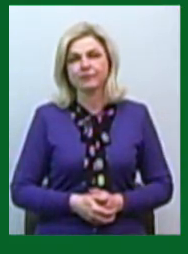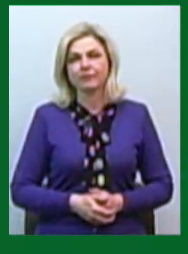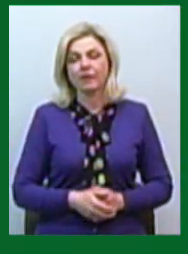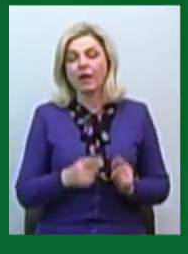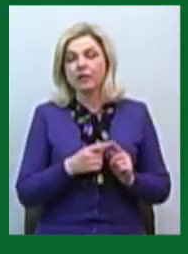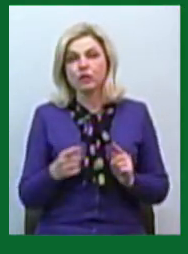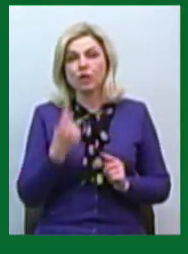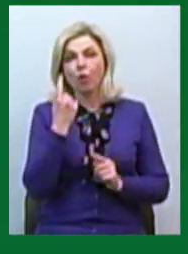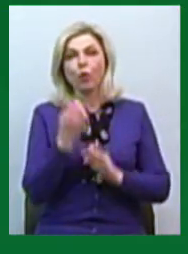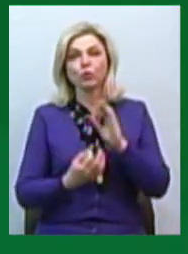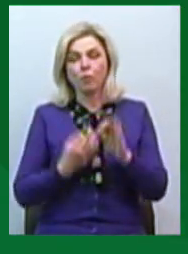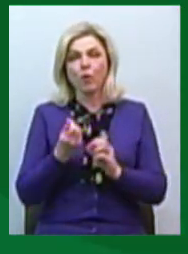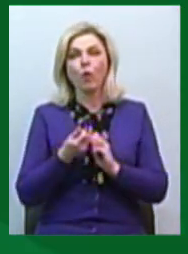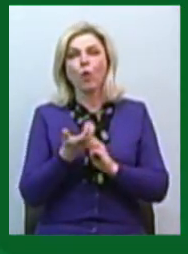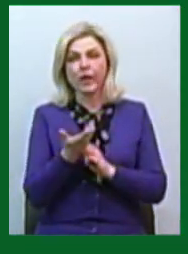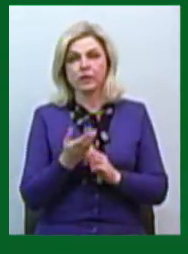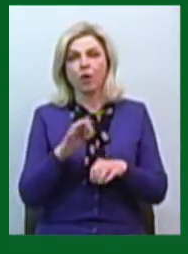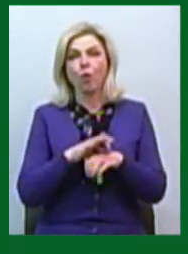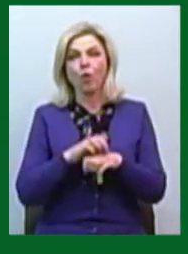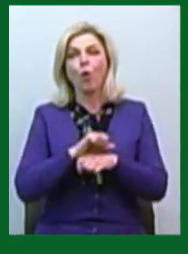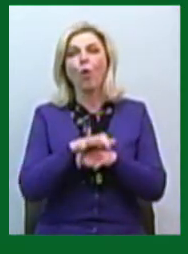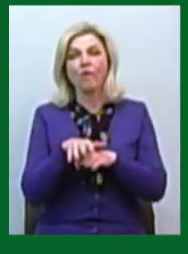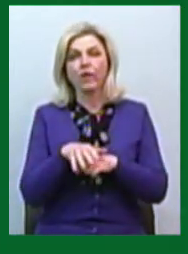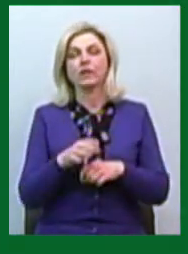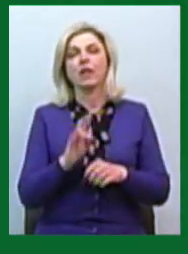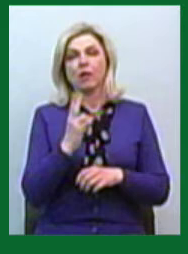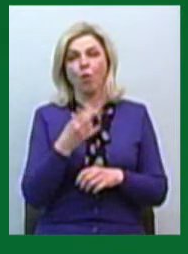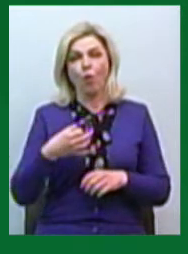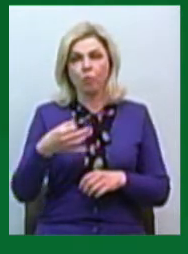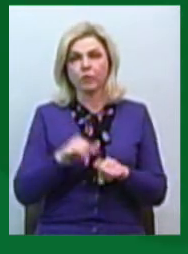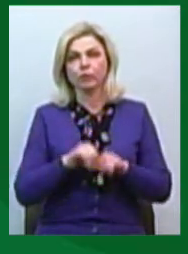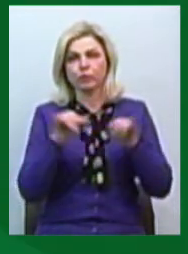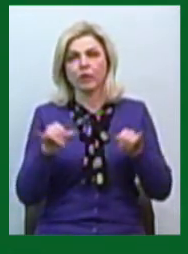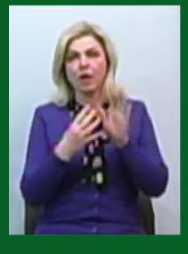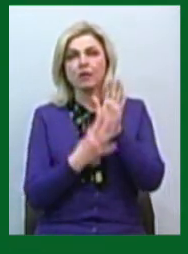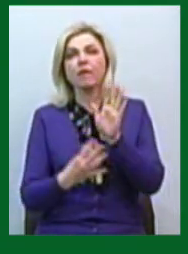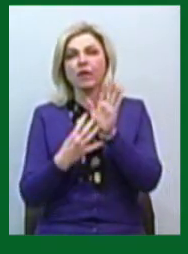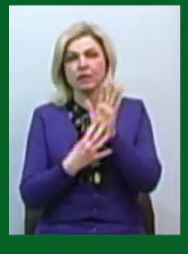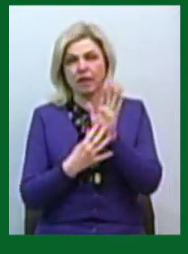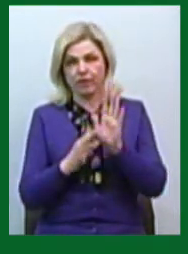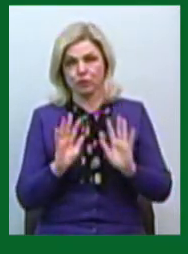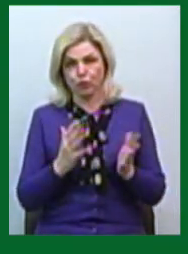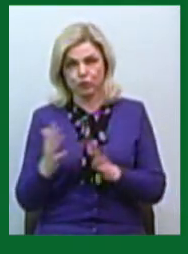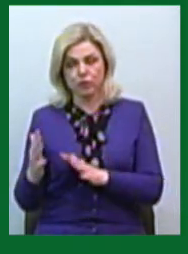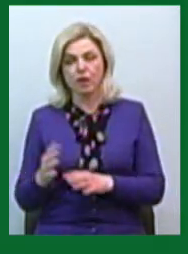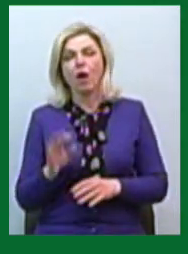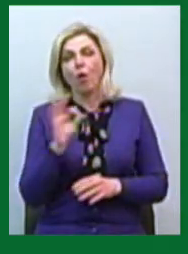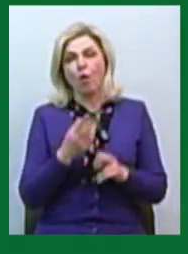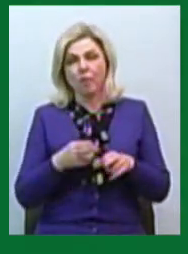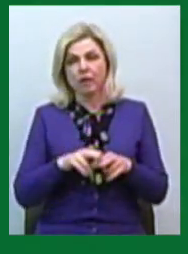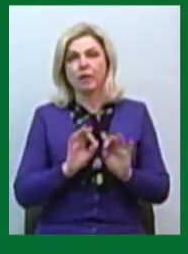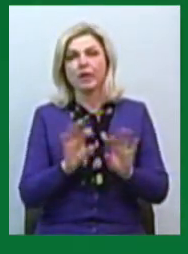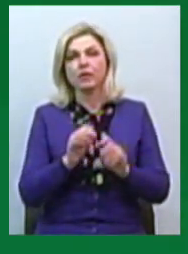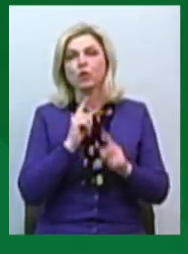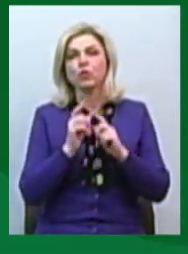Протягом доби кількість хворих на COVID-19 у Миколаївській області зросла до 99 випадків. Про це кореспондентам Суспільного розповіла